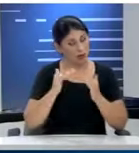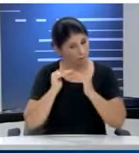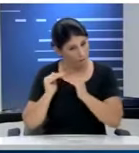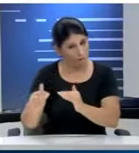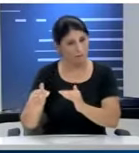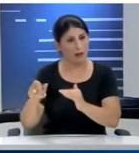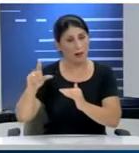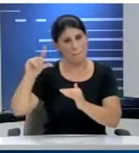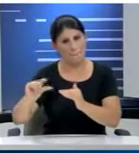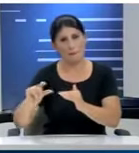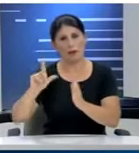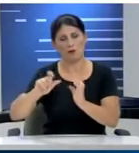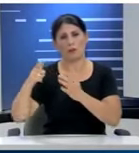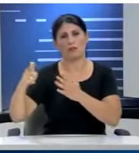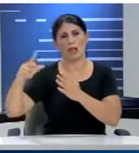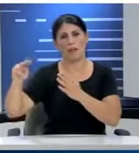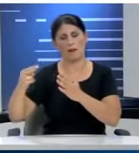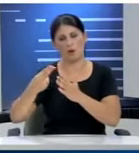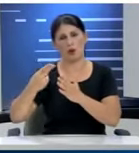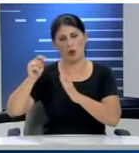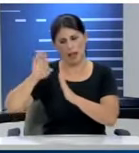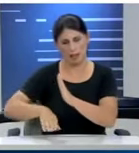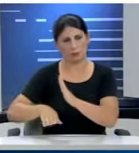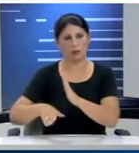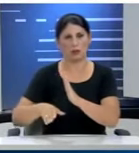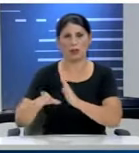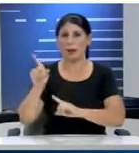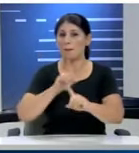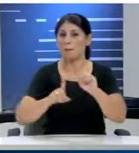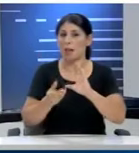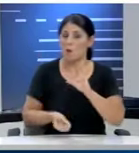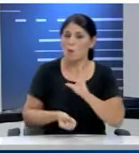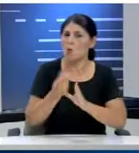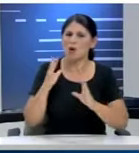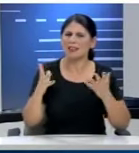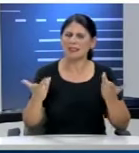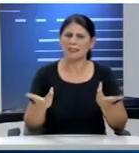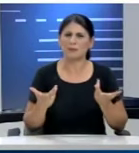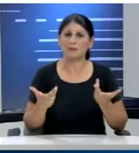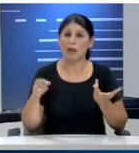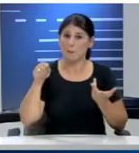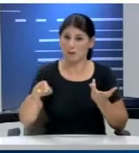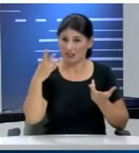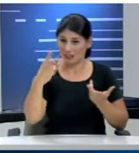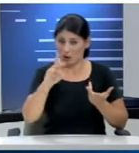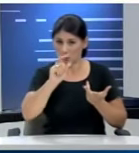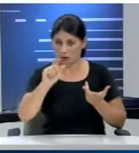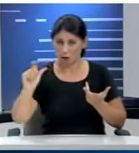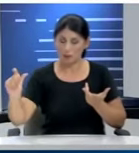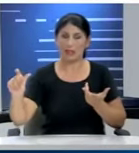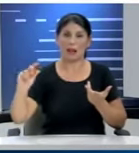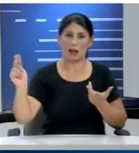διατηρείτε, 77 ευρώ έκπτωση. Ποια είναι όμως η καινοτομία? Με αυτά τα 300 εκατομμύρια